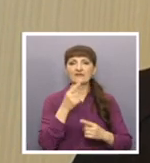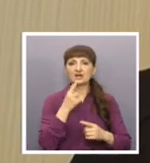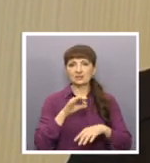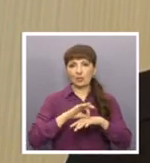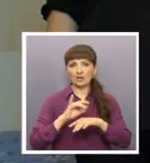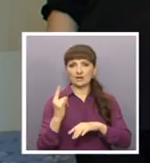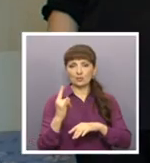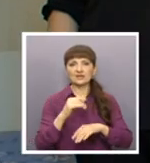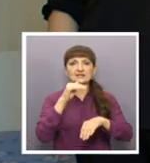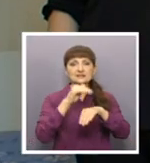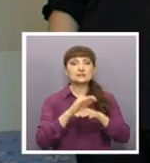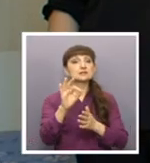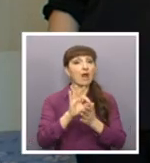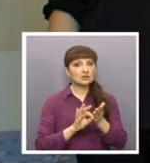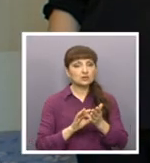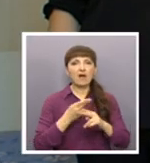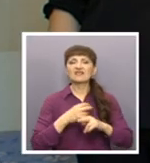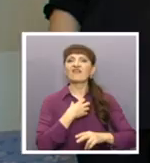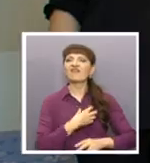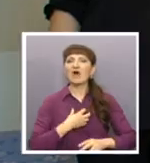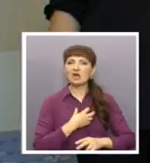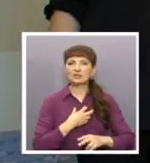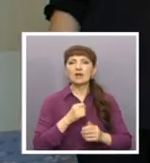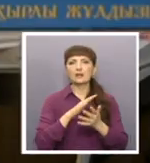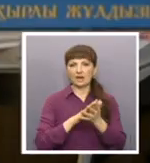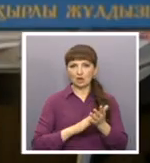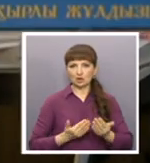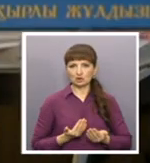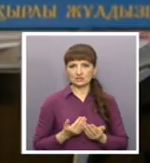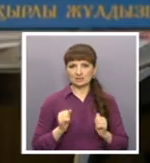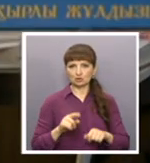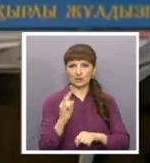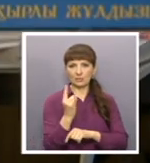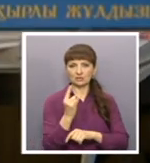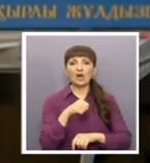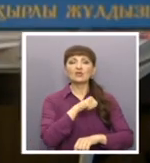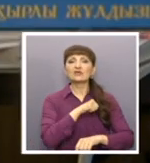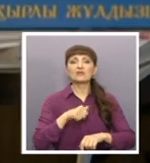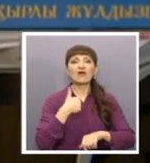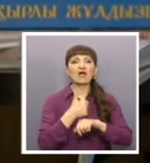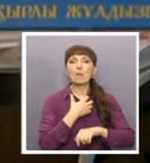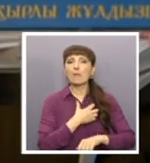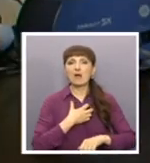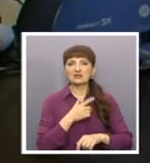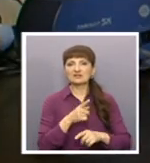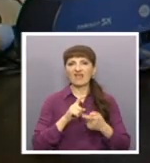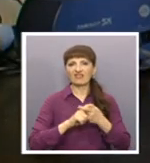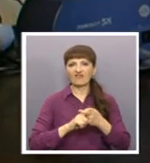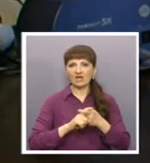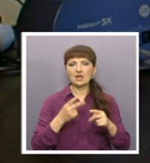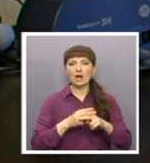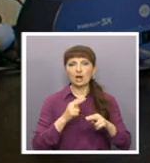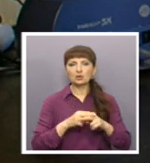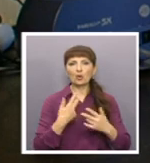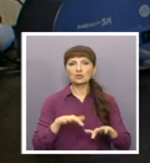ее дочери диагностировали сразу, а это важное условие для продления жизни ребенка. Но главное, чего боятся родители, это инфекции, которые